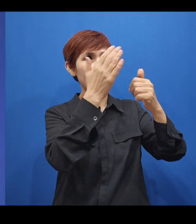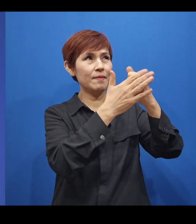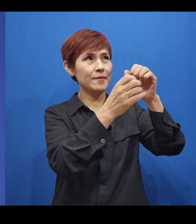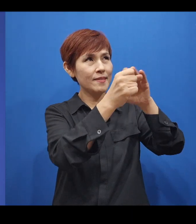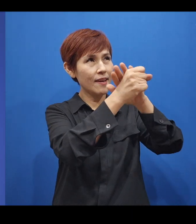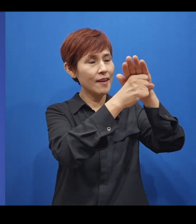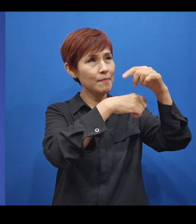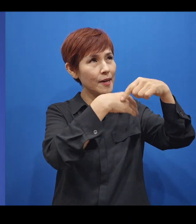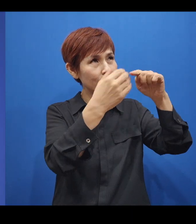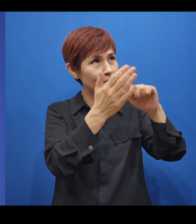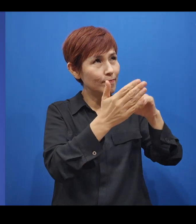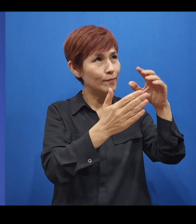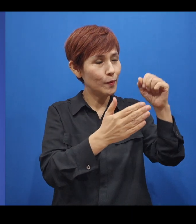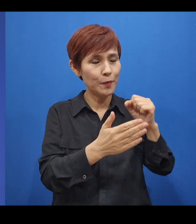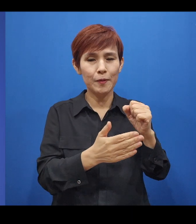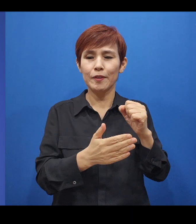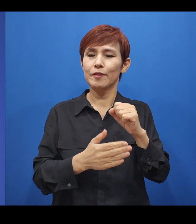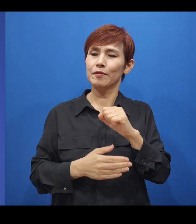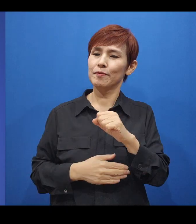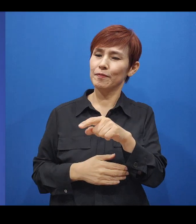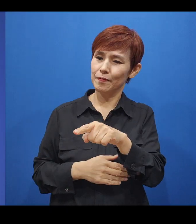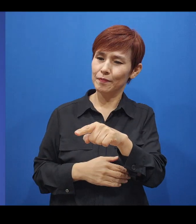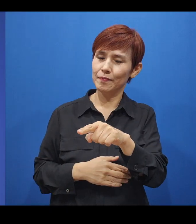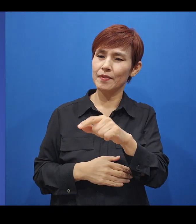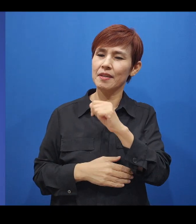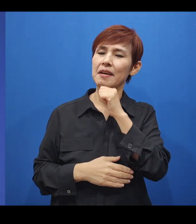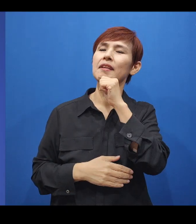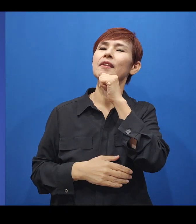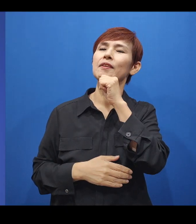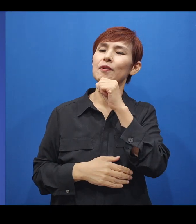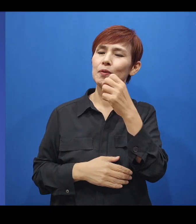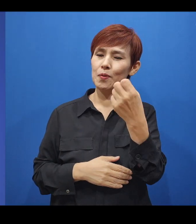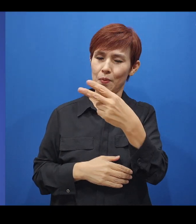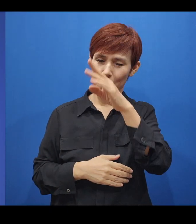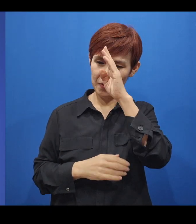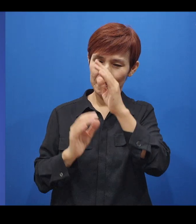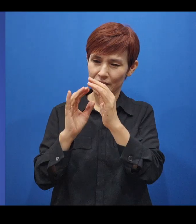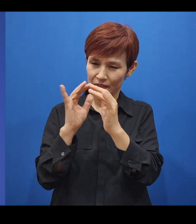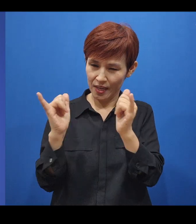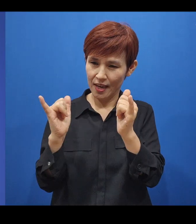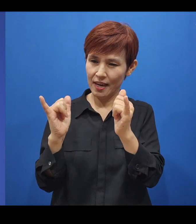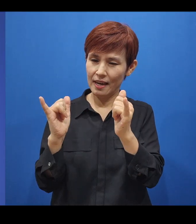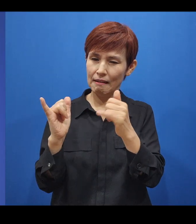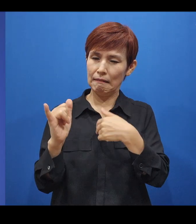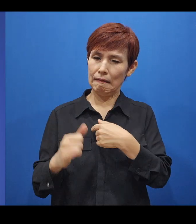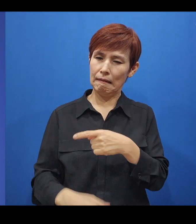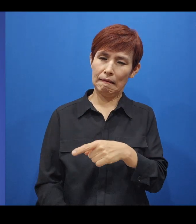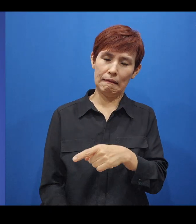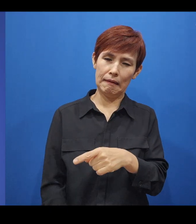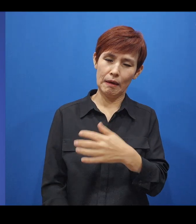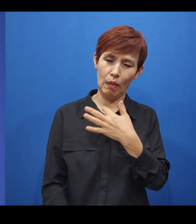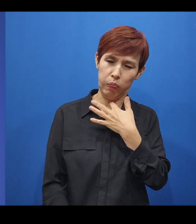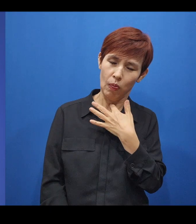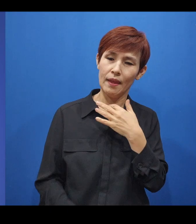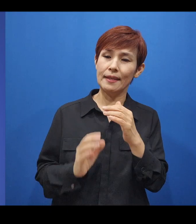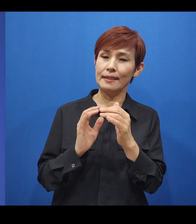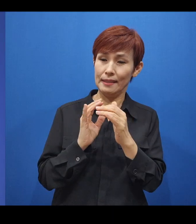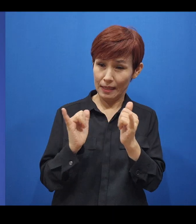사랑하는 마음으로 우리의 지체들, 가난하고 병든 자, 내가 도저히 상종할 수 없을 것